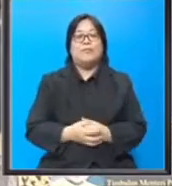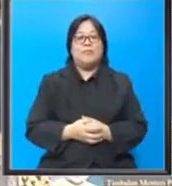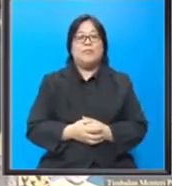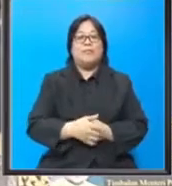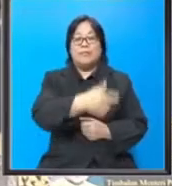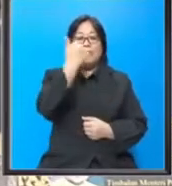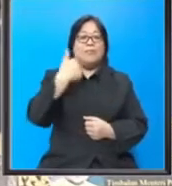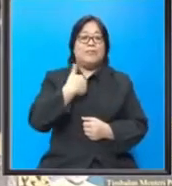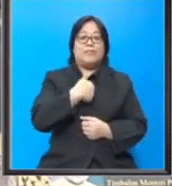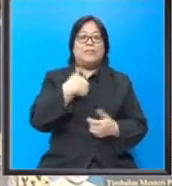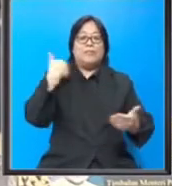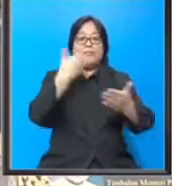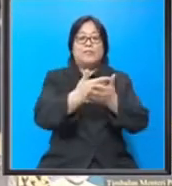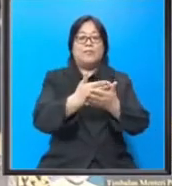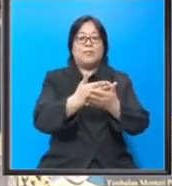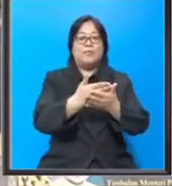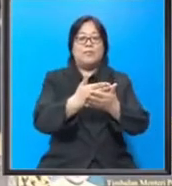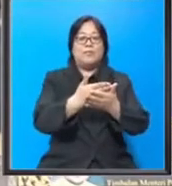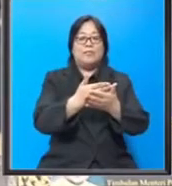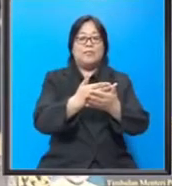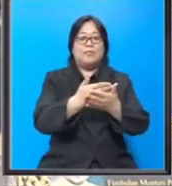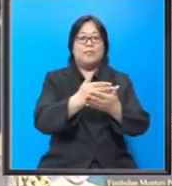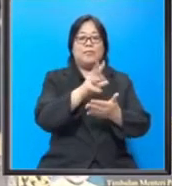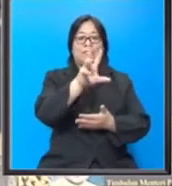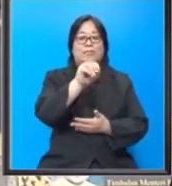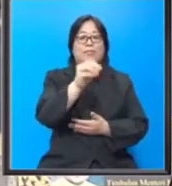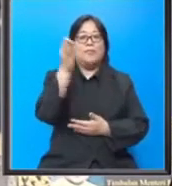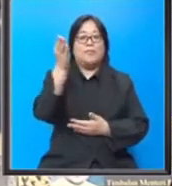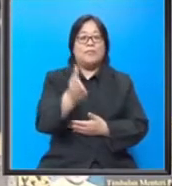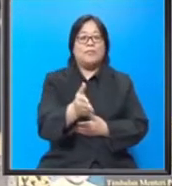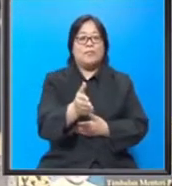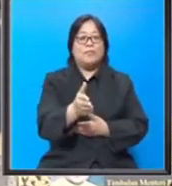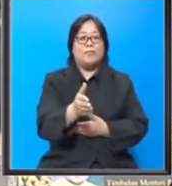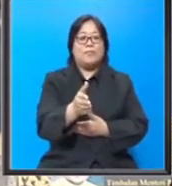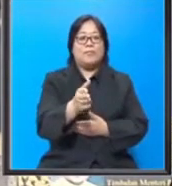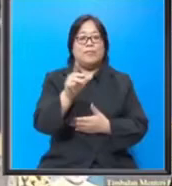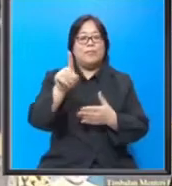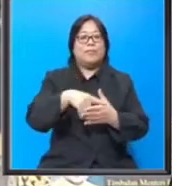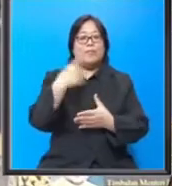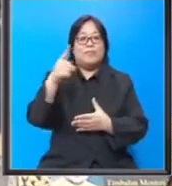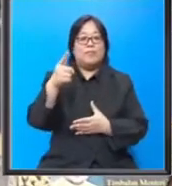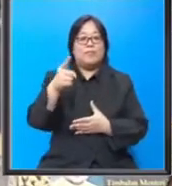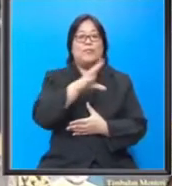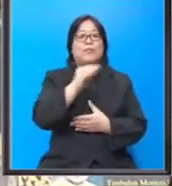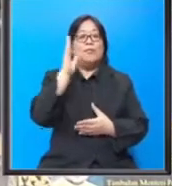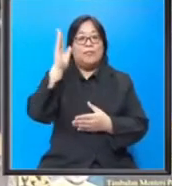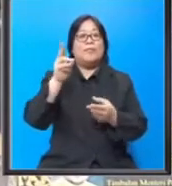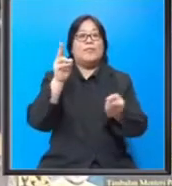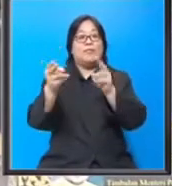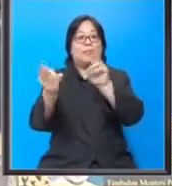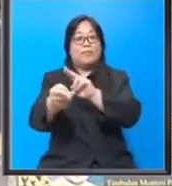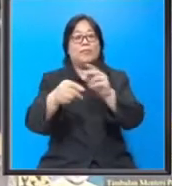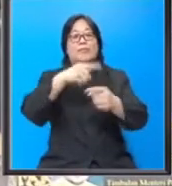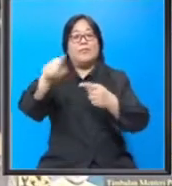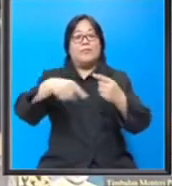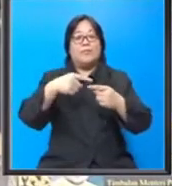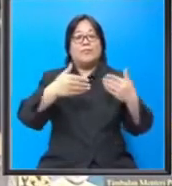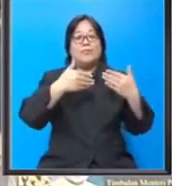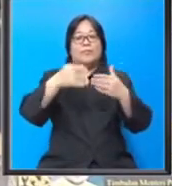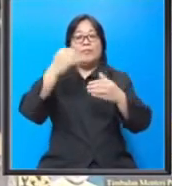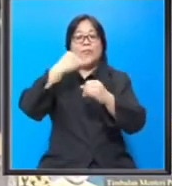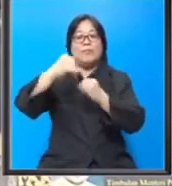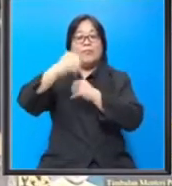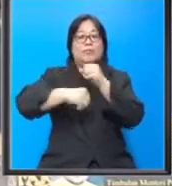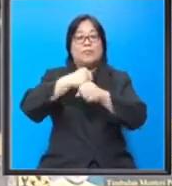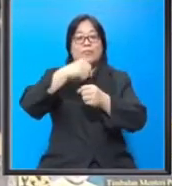sehingga kita ada sehingga ke-30 hari bulan November dan akan berubah lagi bila sampai